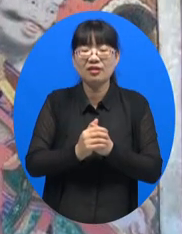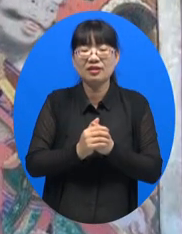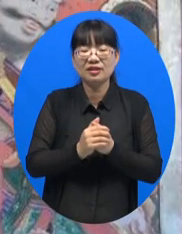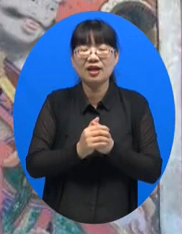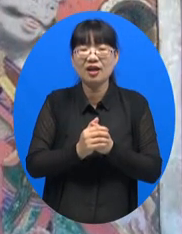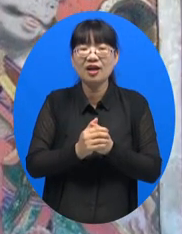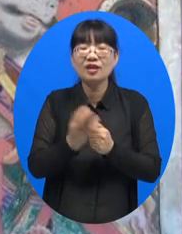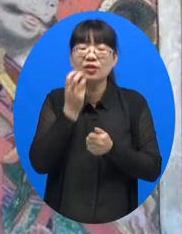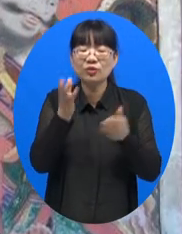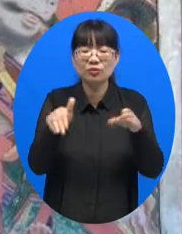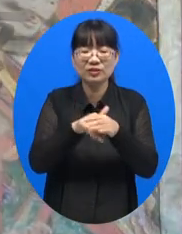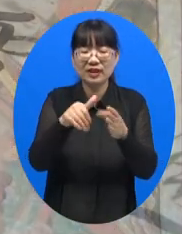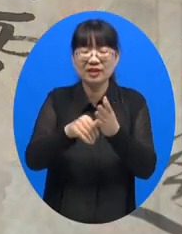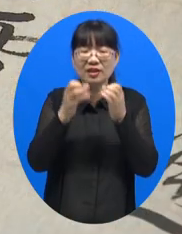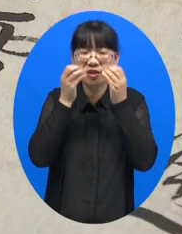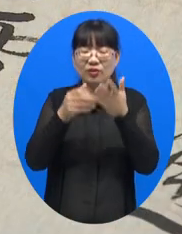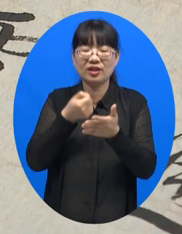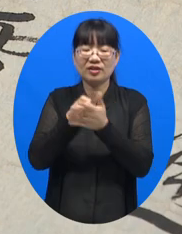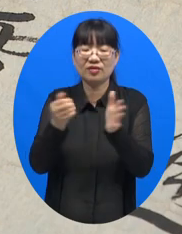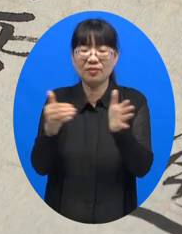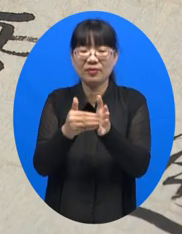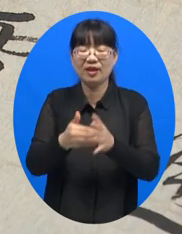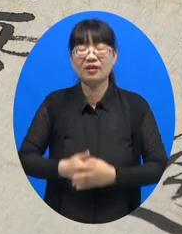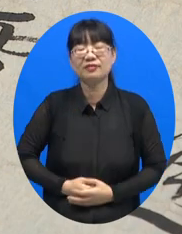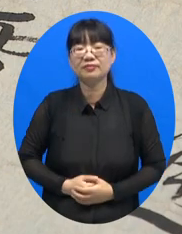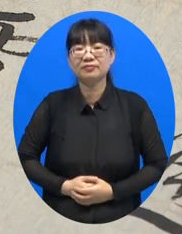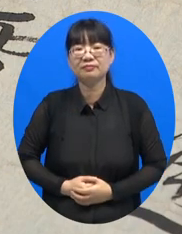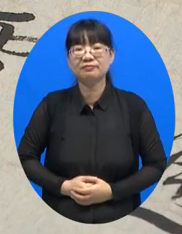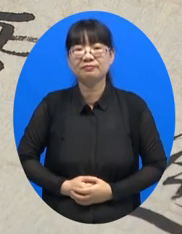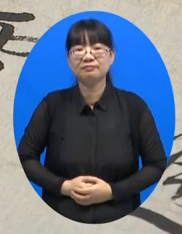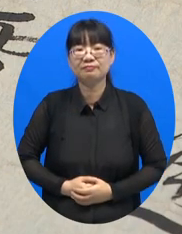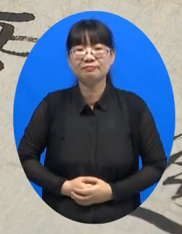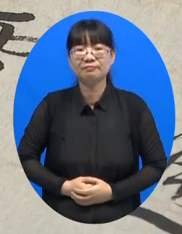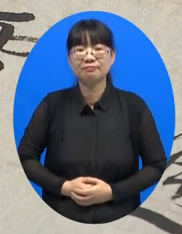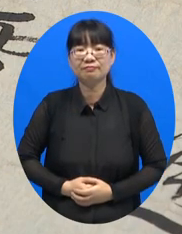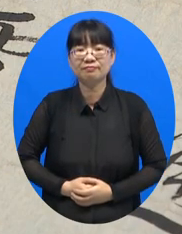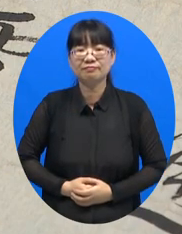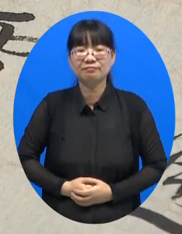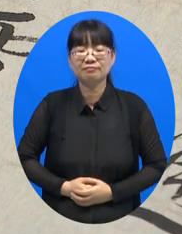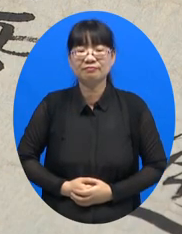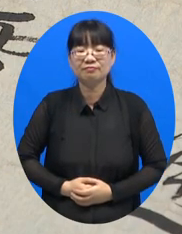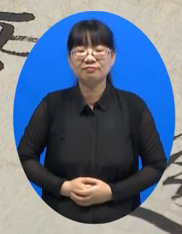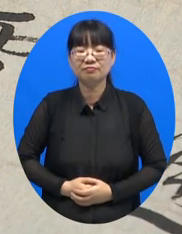새롭게 지정 됐습니다 경제이슈 tv 추천 순위 미타